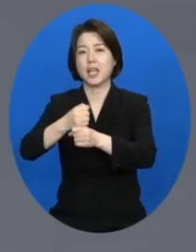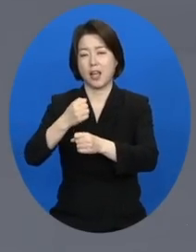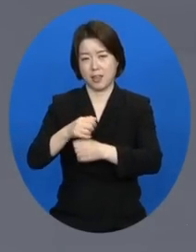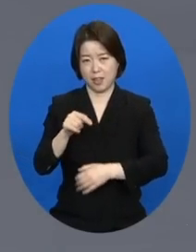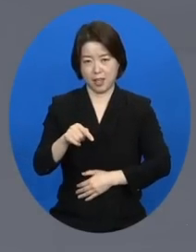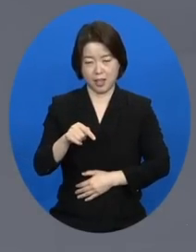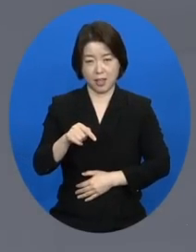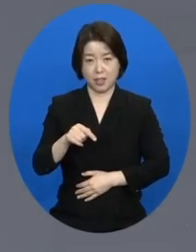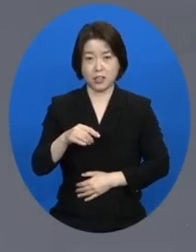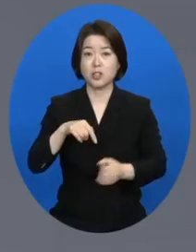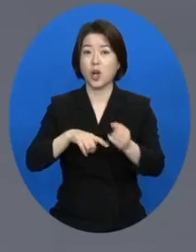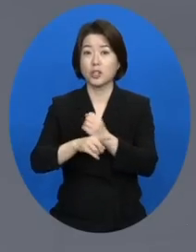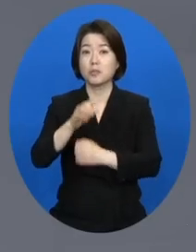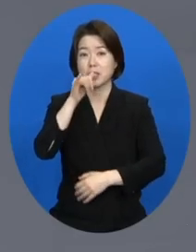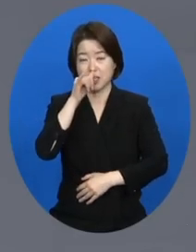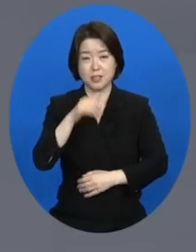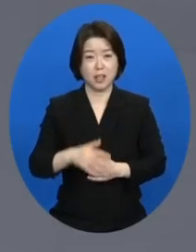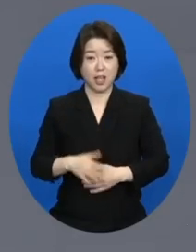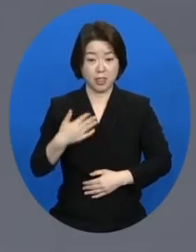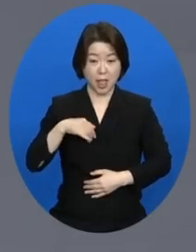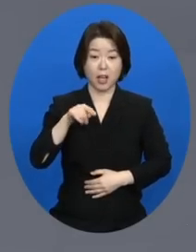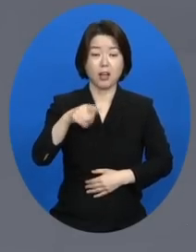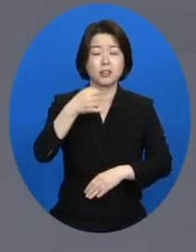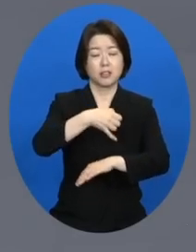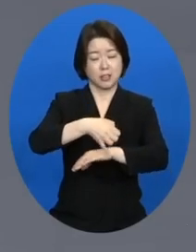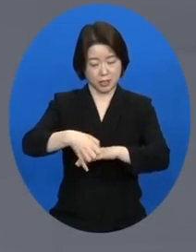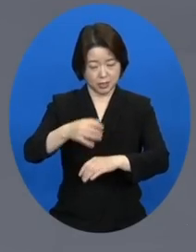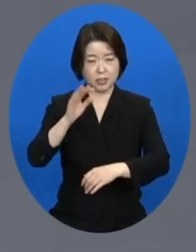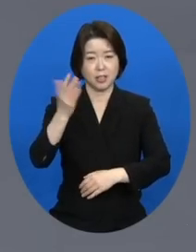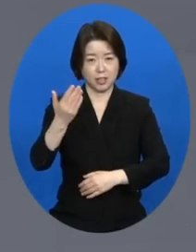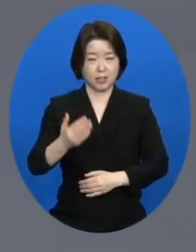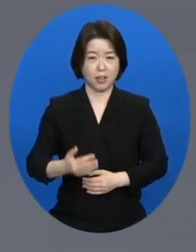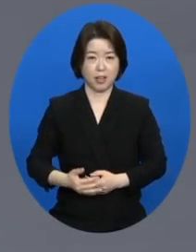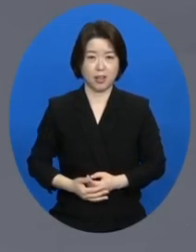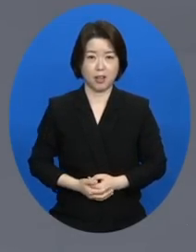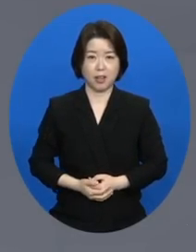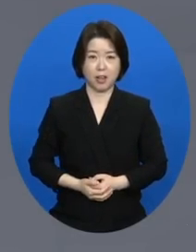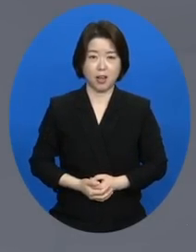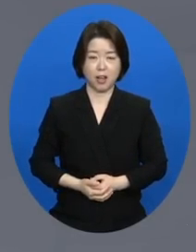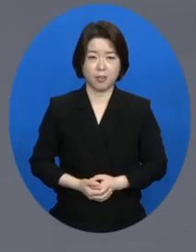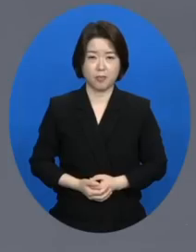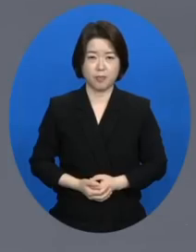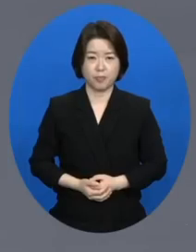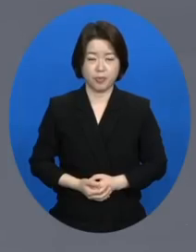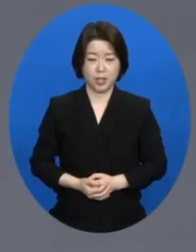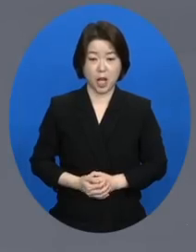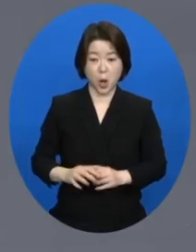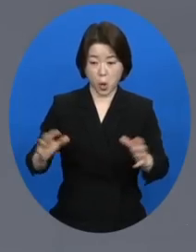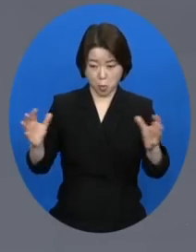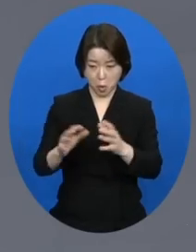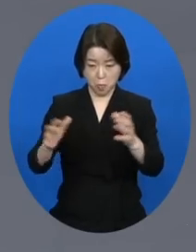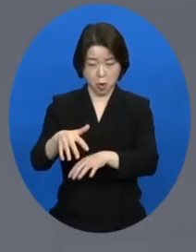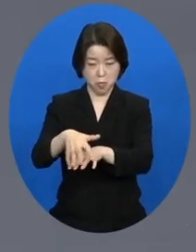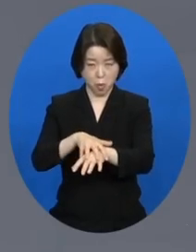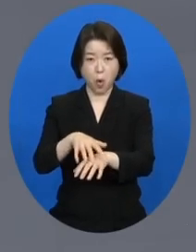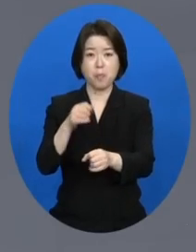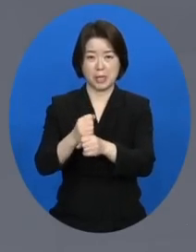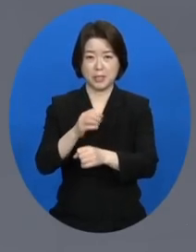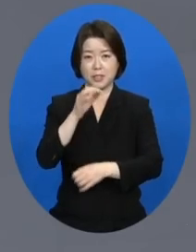디자인하다라는 의미가 있어요. 내가 그것을 디자인했다, 플롯이라고 구성했다라는 의미가